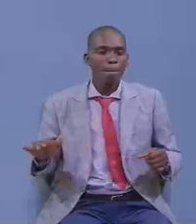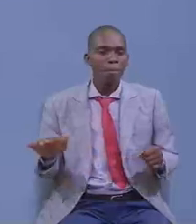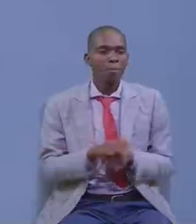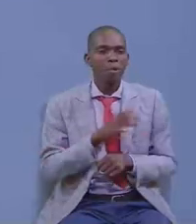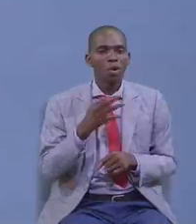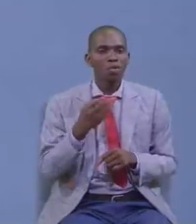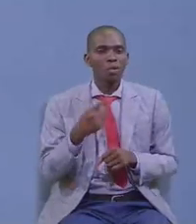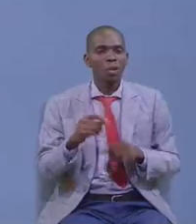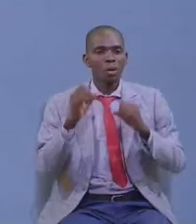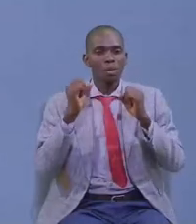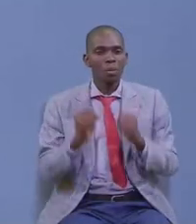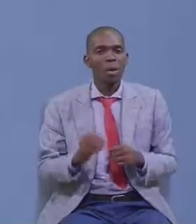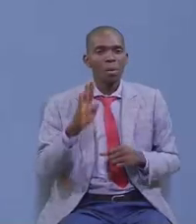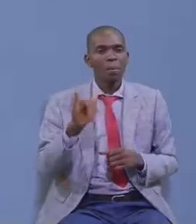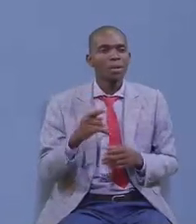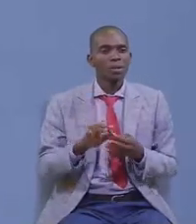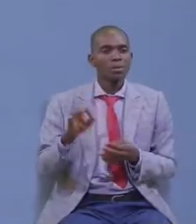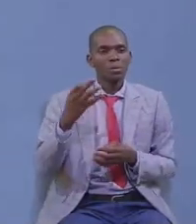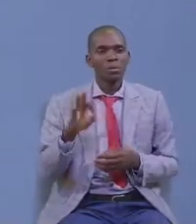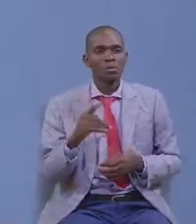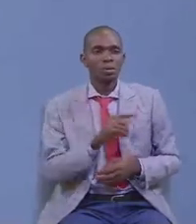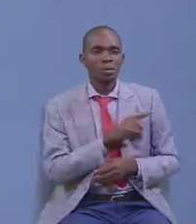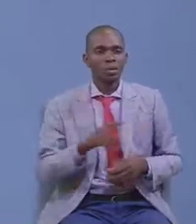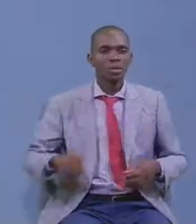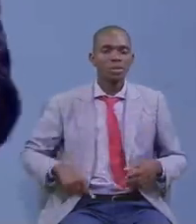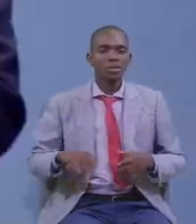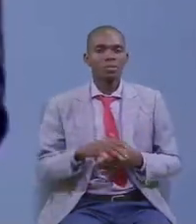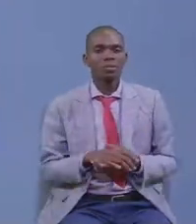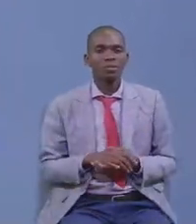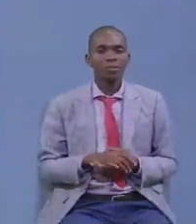Moi, je suis rempli de force et de l'Esprit de l'Éternel. Je